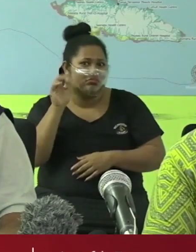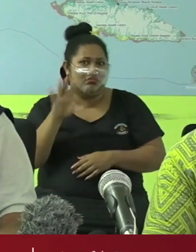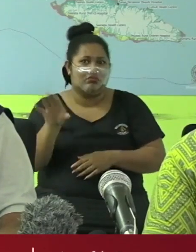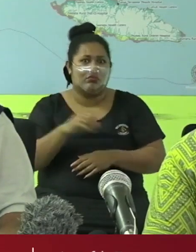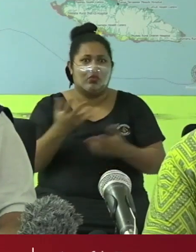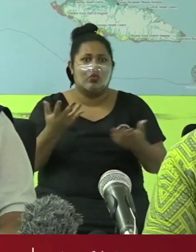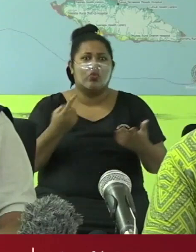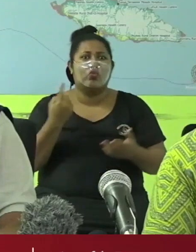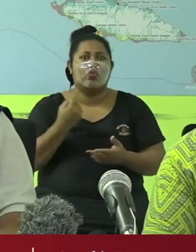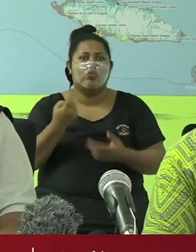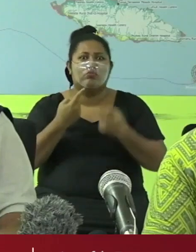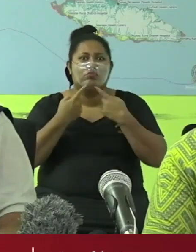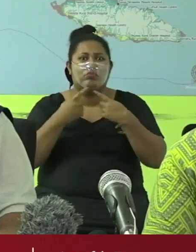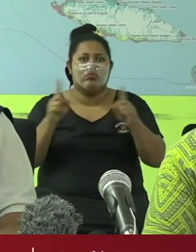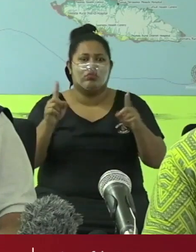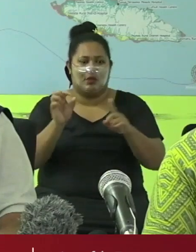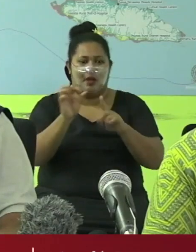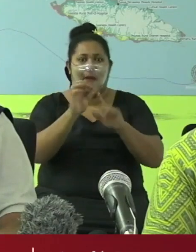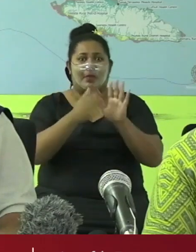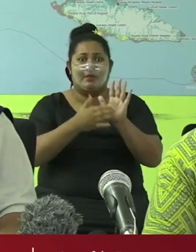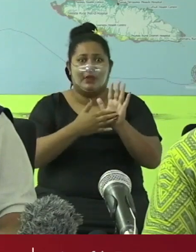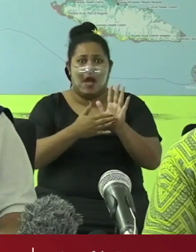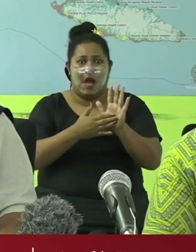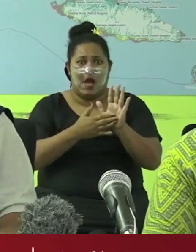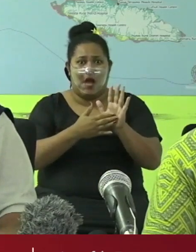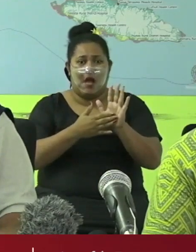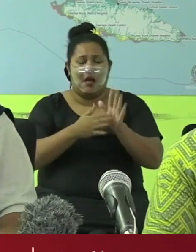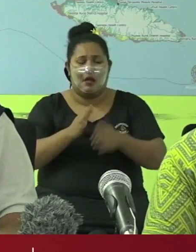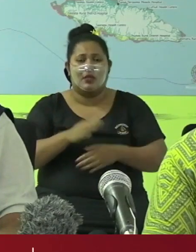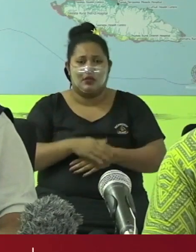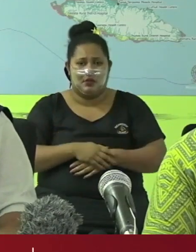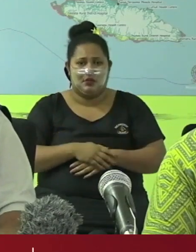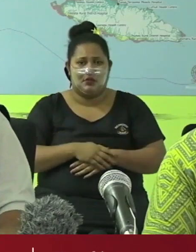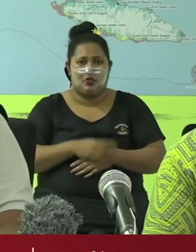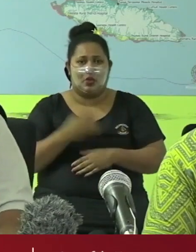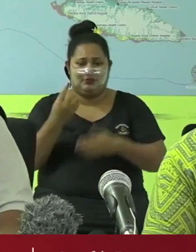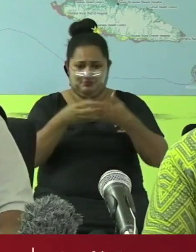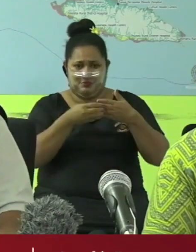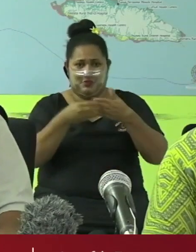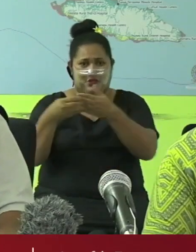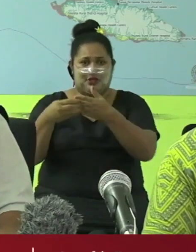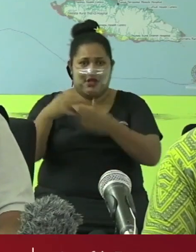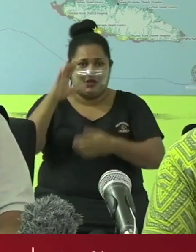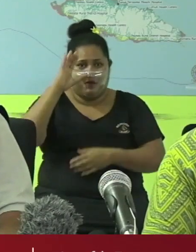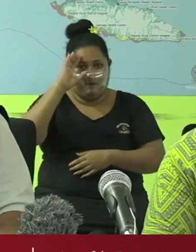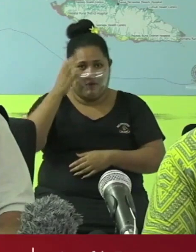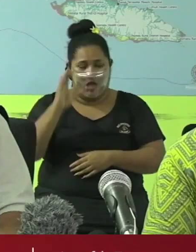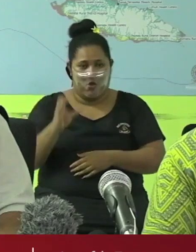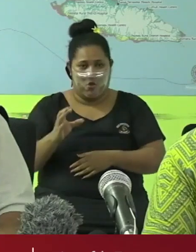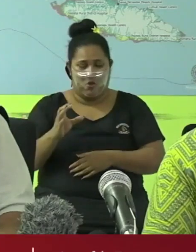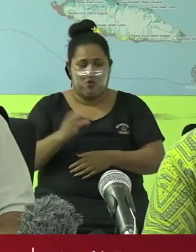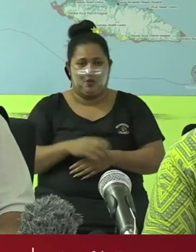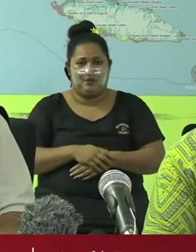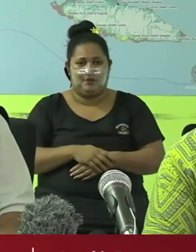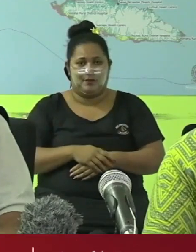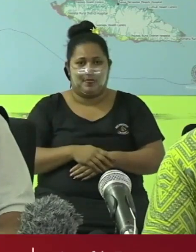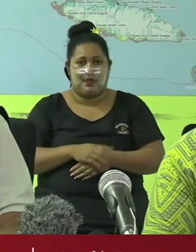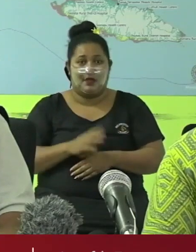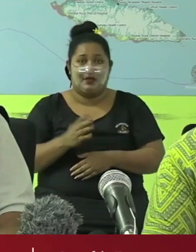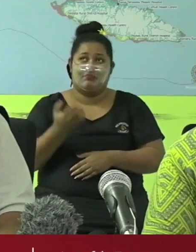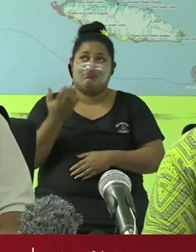o I saunoanga mai le fionga I tamaitai palmia tai o malo ia I tula o